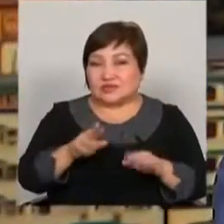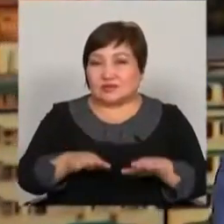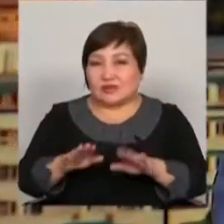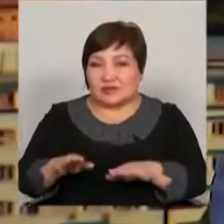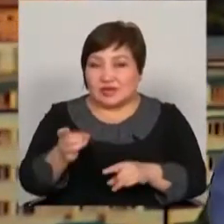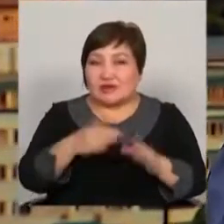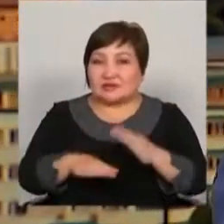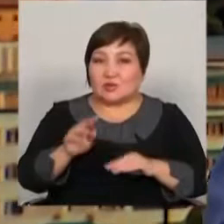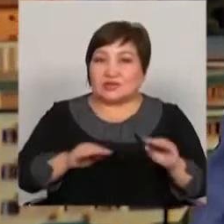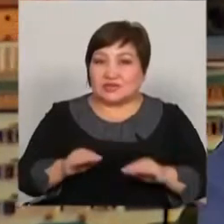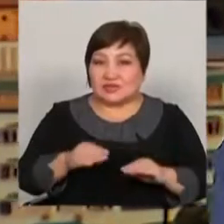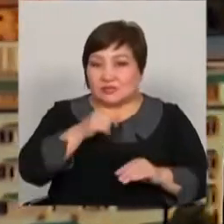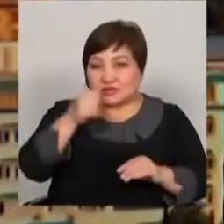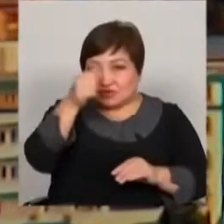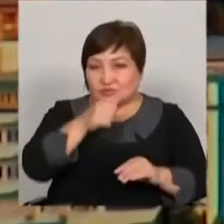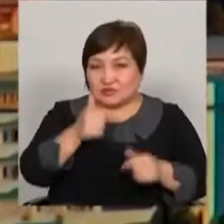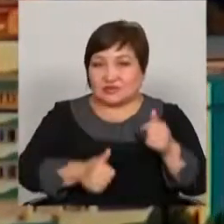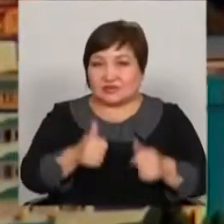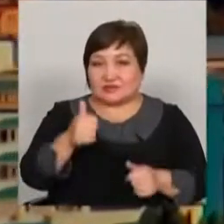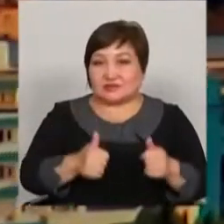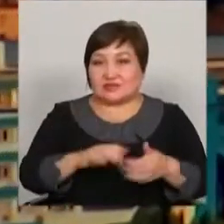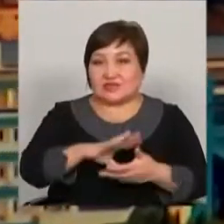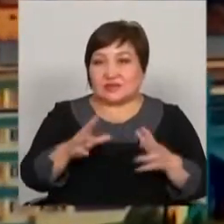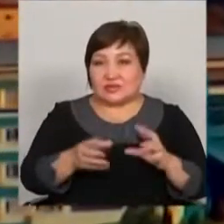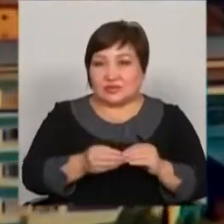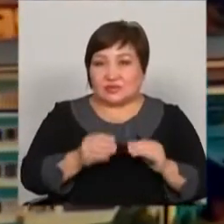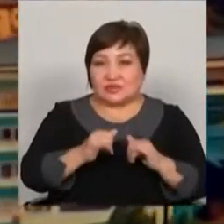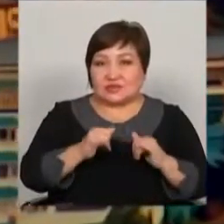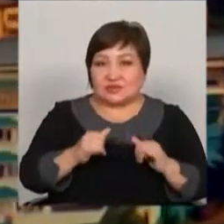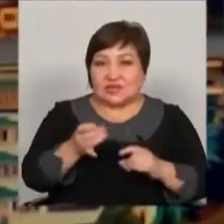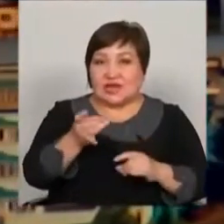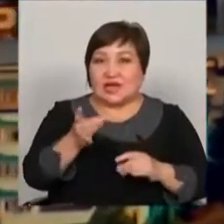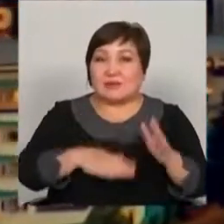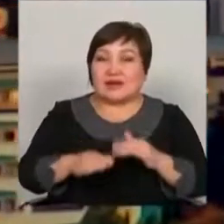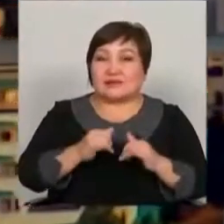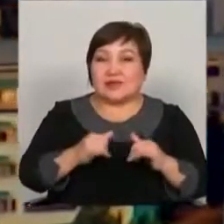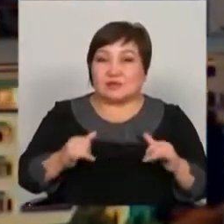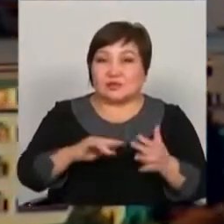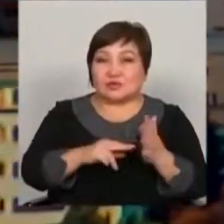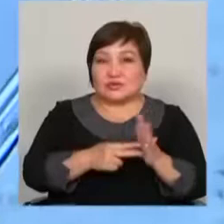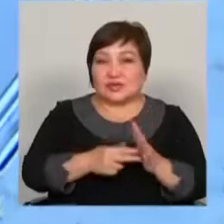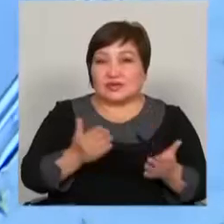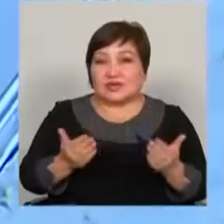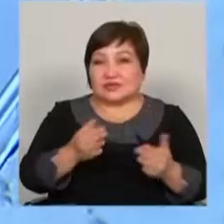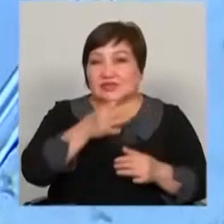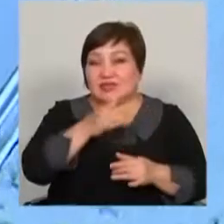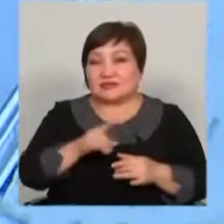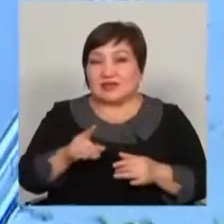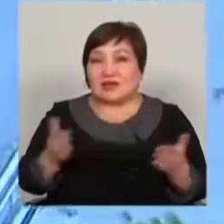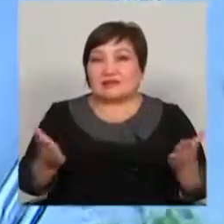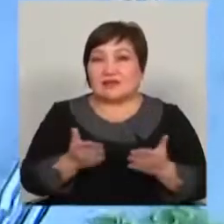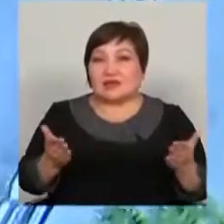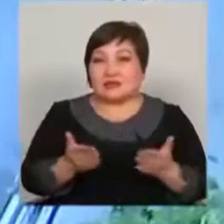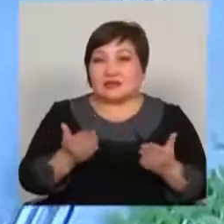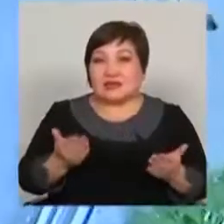былтырғымен салыстырғанда. Жалпы индустриалды аймақты дамыту жоспары қазіргі таңда қандай? Қазіргі таңда индустриалдық